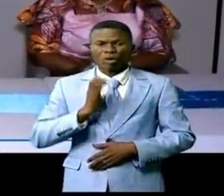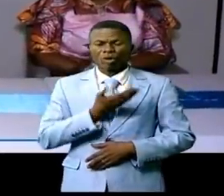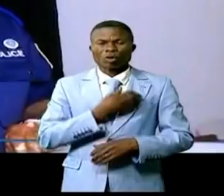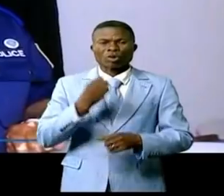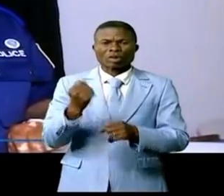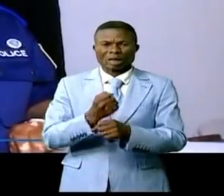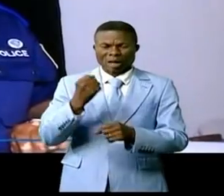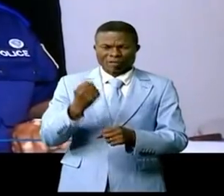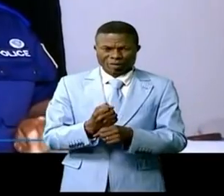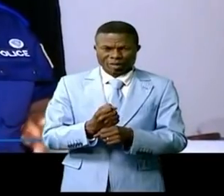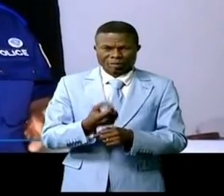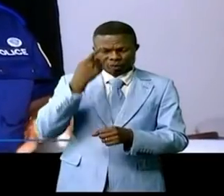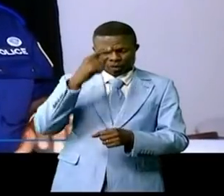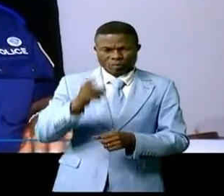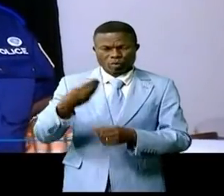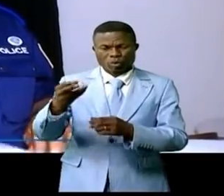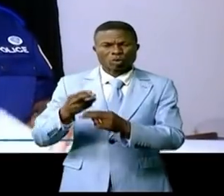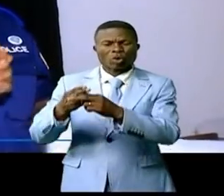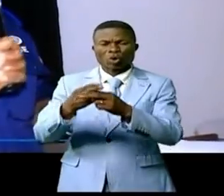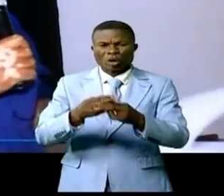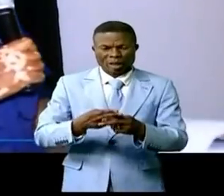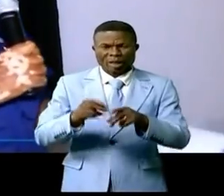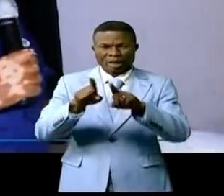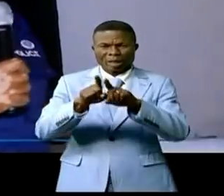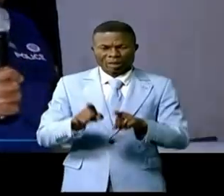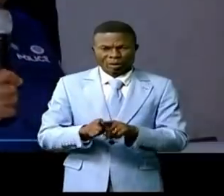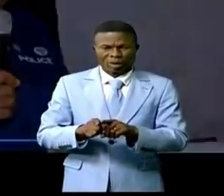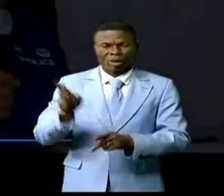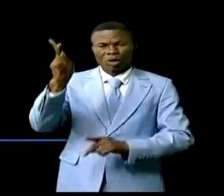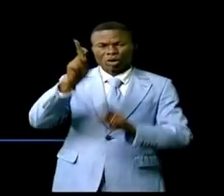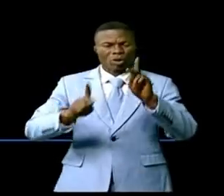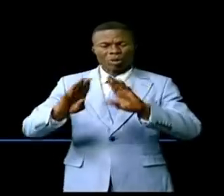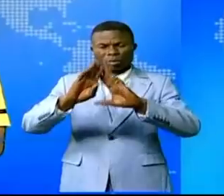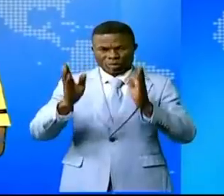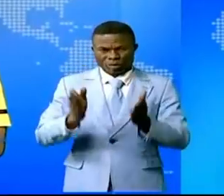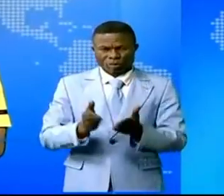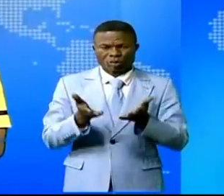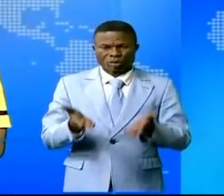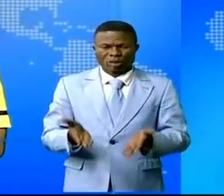services pour la sécurisation de la population.